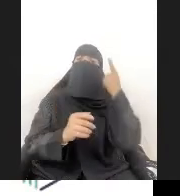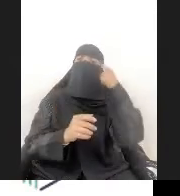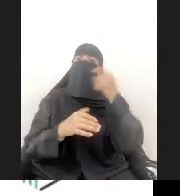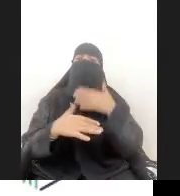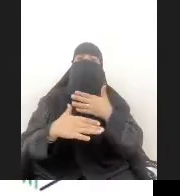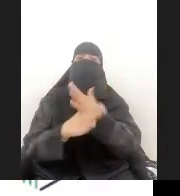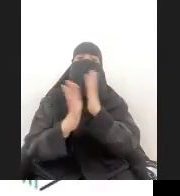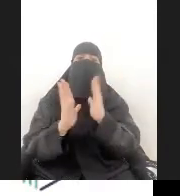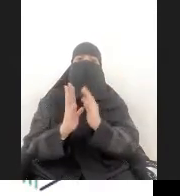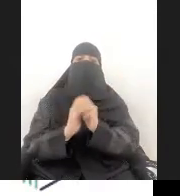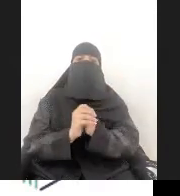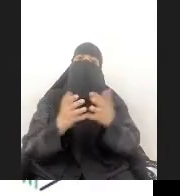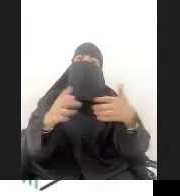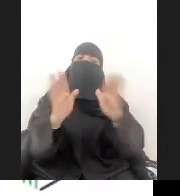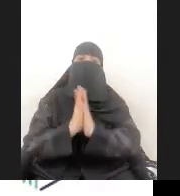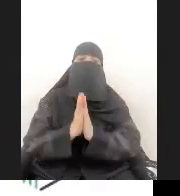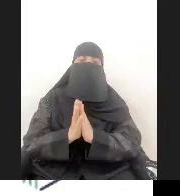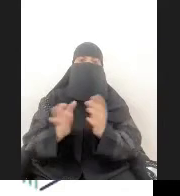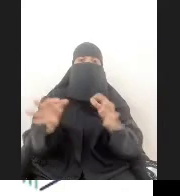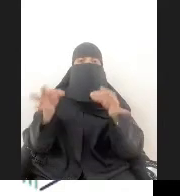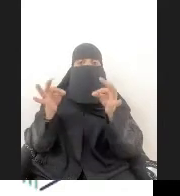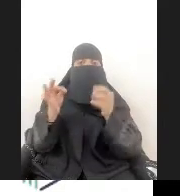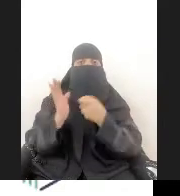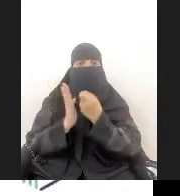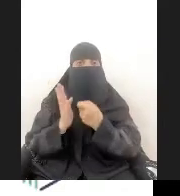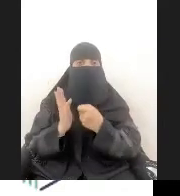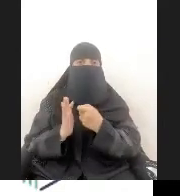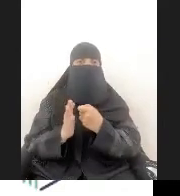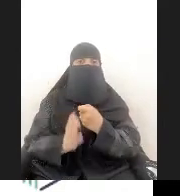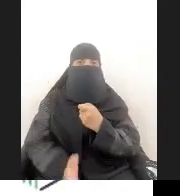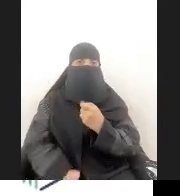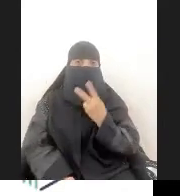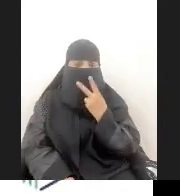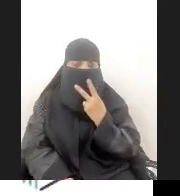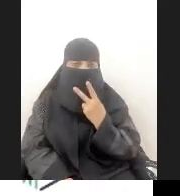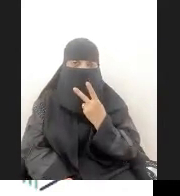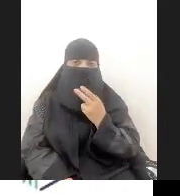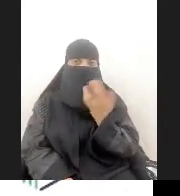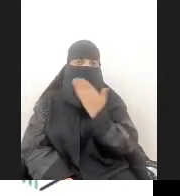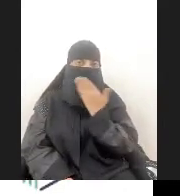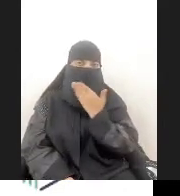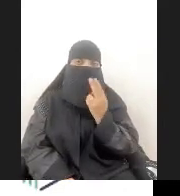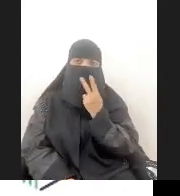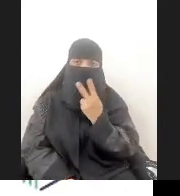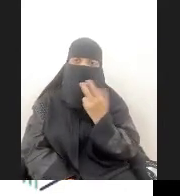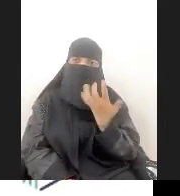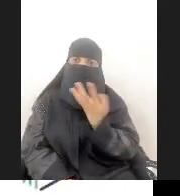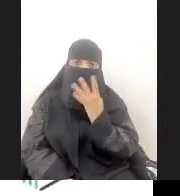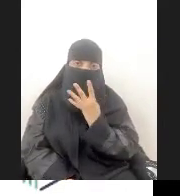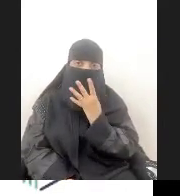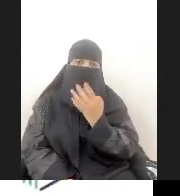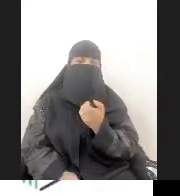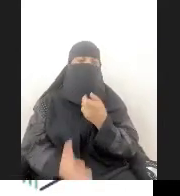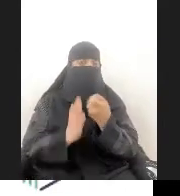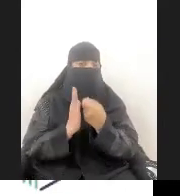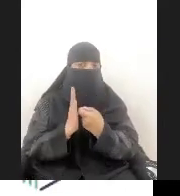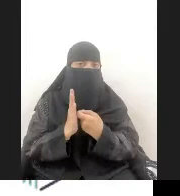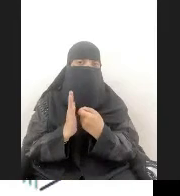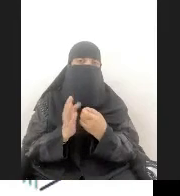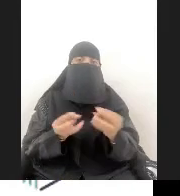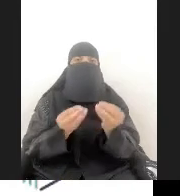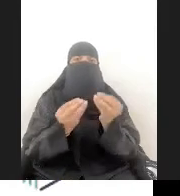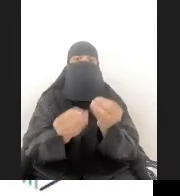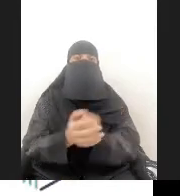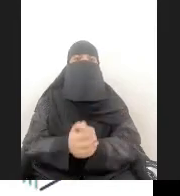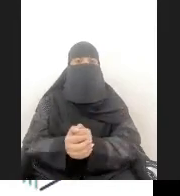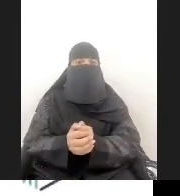ربما أعطيهم ورقة إذا كانوا في الصف الثاني أو الرابع حلوا المسألتين هذه. لكن أونلاين ليرنينج ربما والله في طلاب عندهم